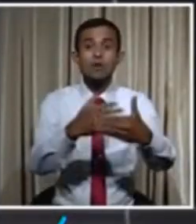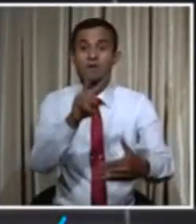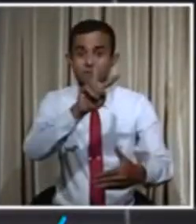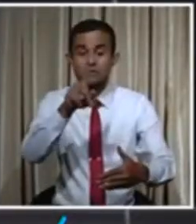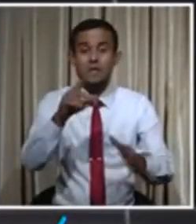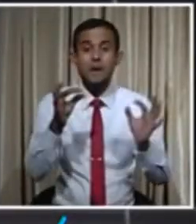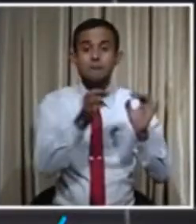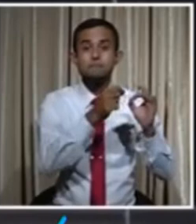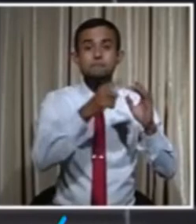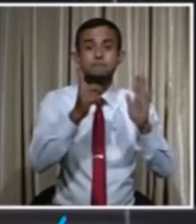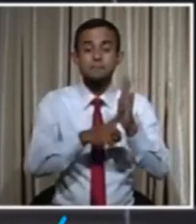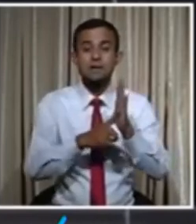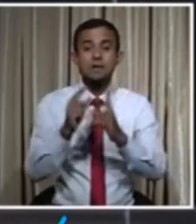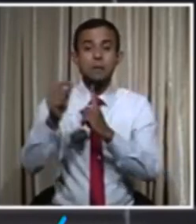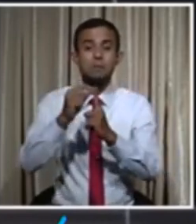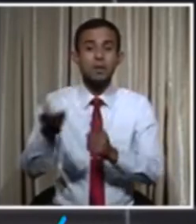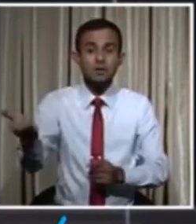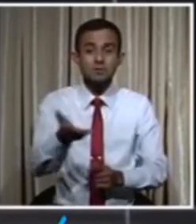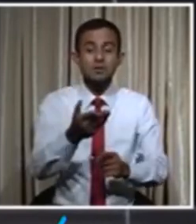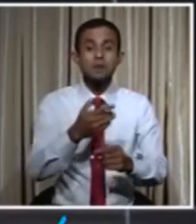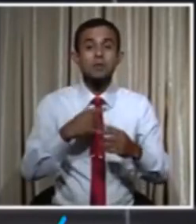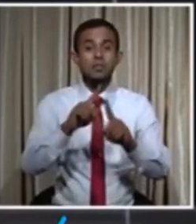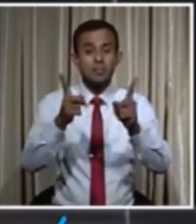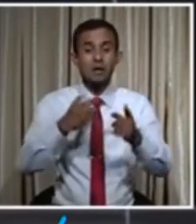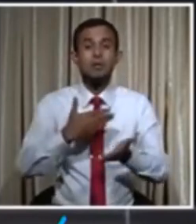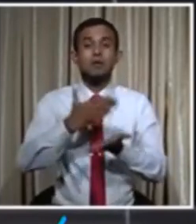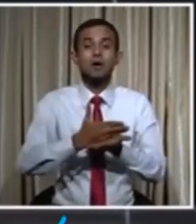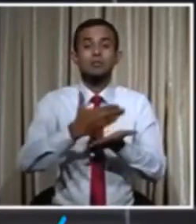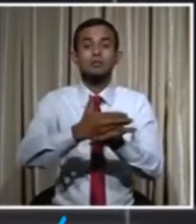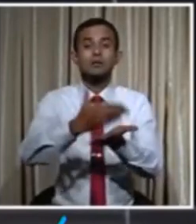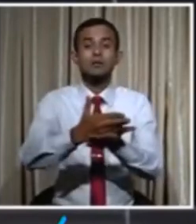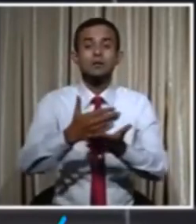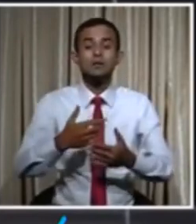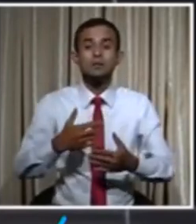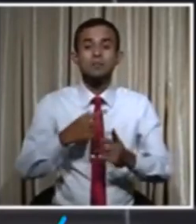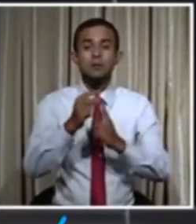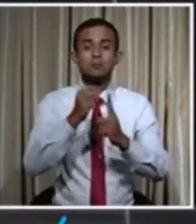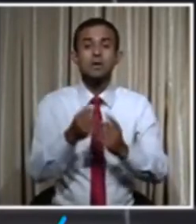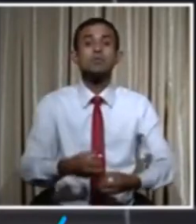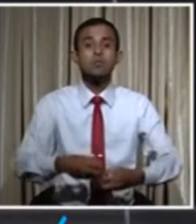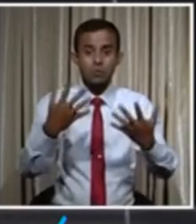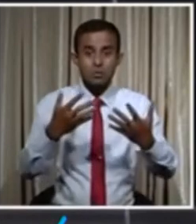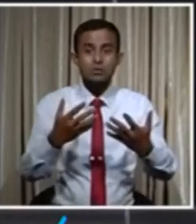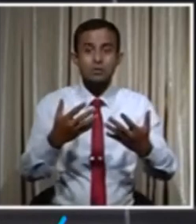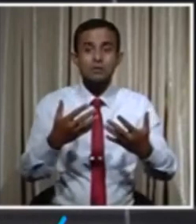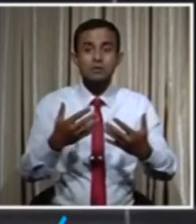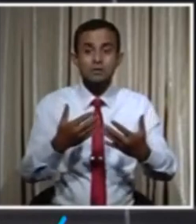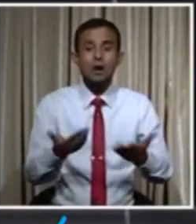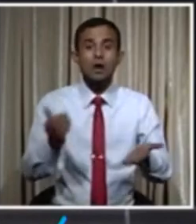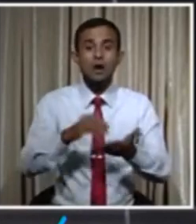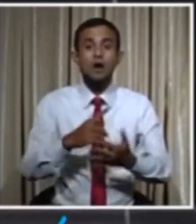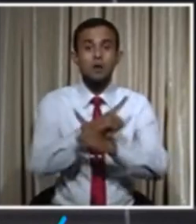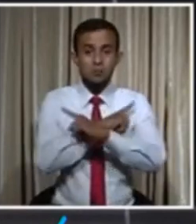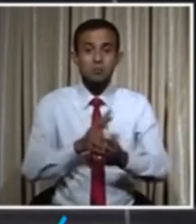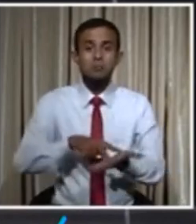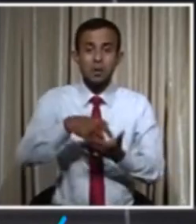දාලා බින්ගිරේ නම් මේ පාර්ලිමේන්තුව දක්වා ඒකෙන් 10කම නැවතුවා හරි ඒක මට ප්‍රශ්නයක් තියෙනවා පාර්ලිමේන්තුවට බෝම්බ ගහනවාද එහෙම නැත්නම් ආයේ ප්‍රභාකරන්